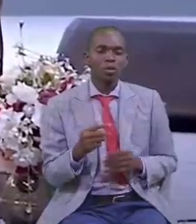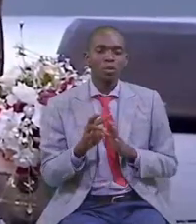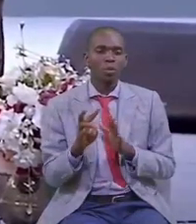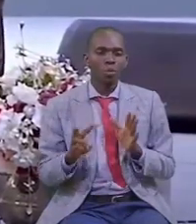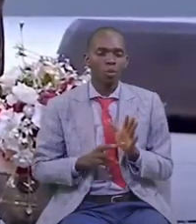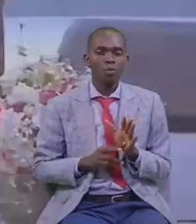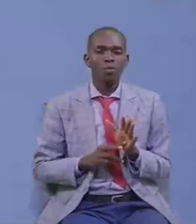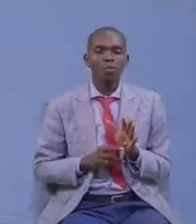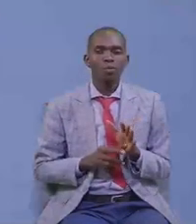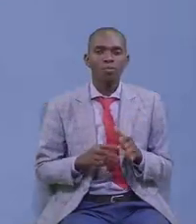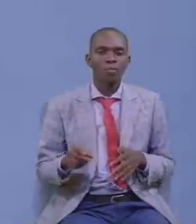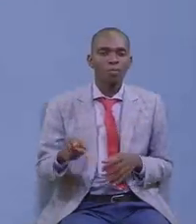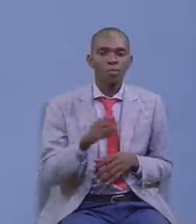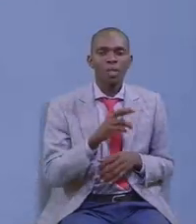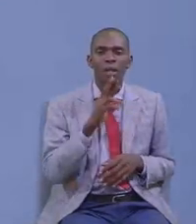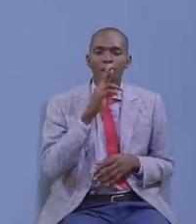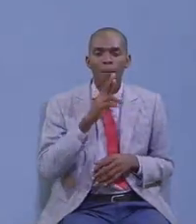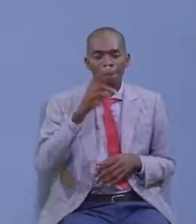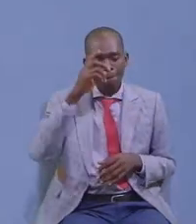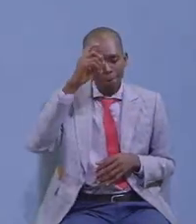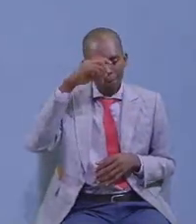Ils sont sages.